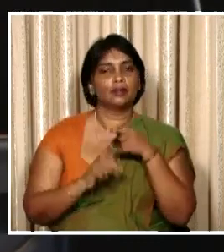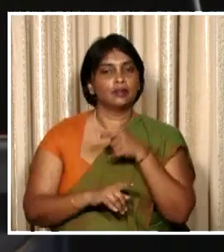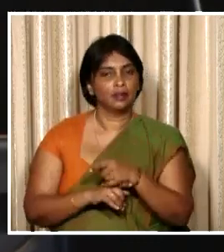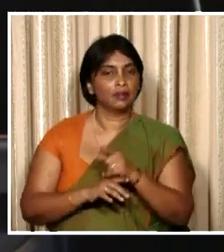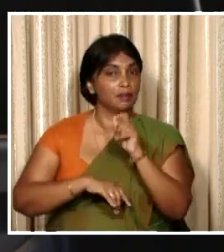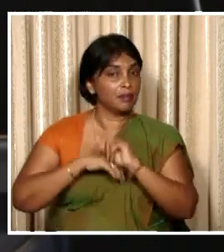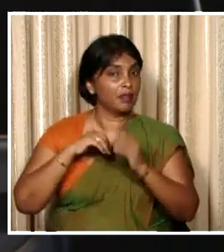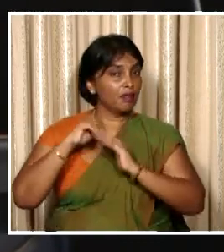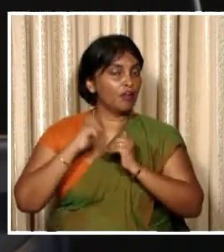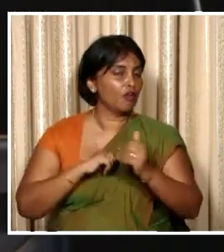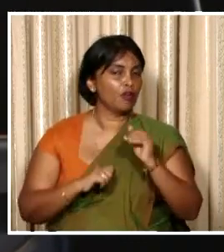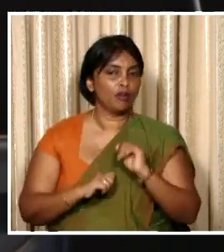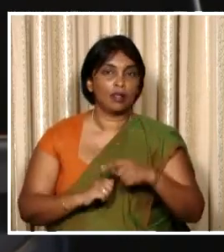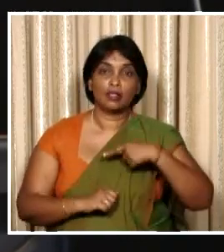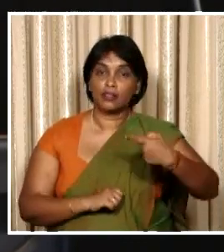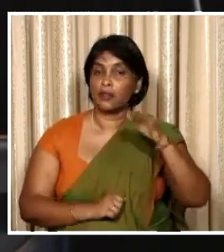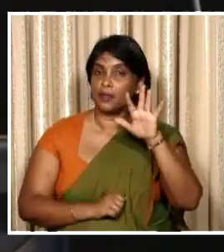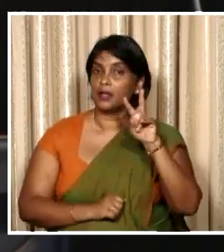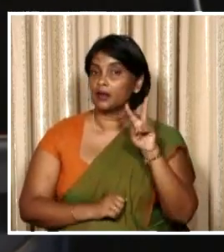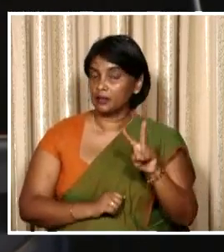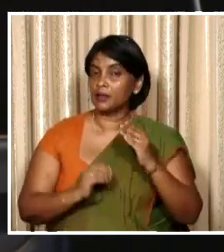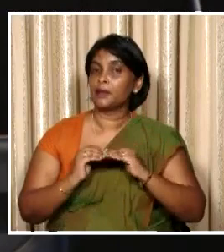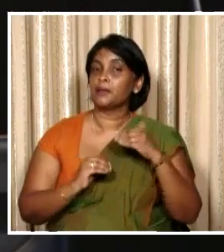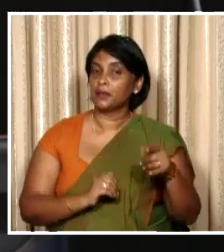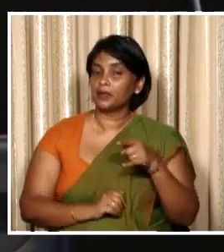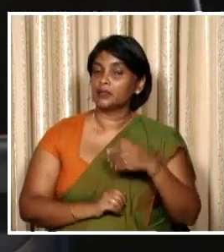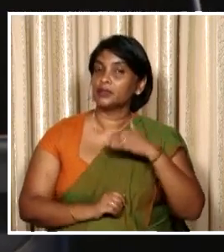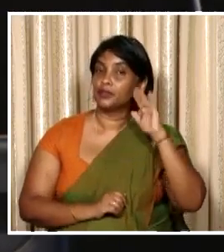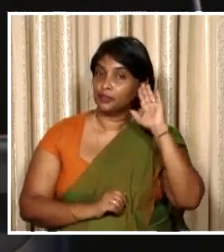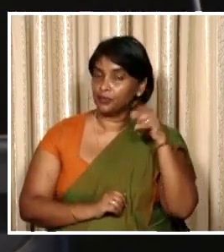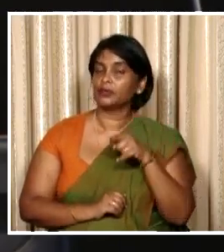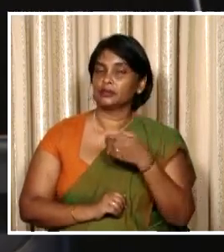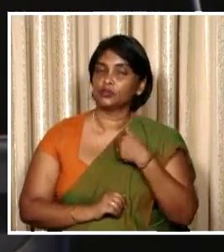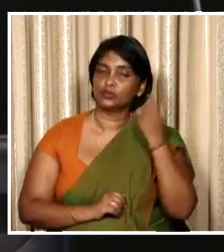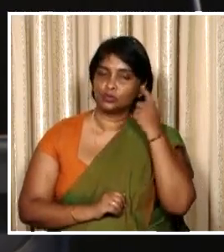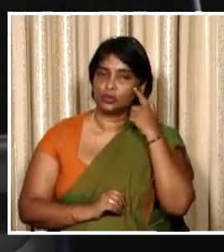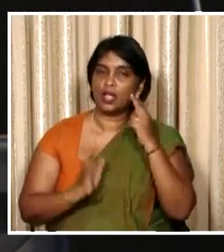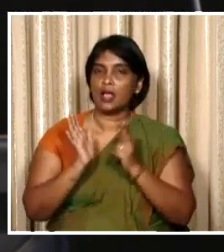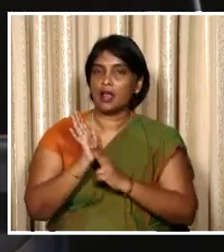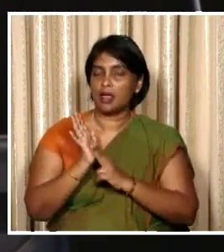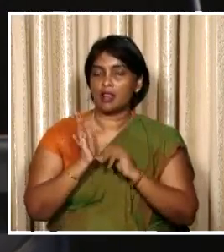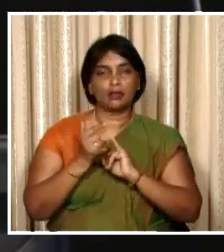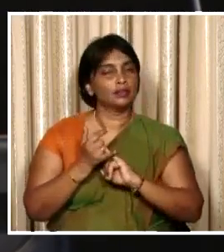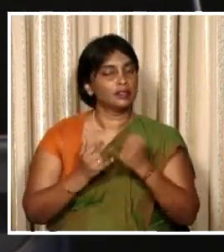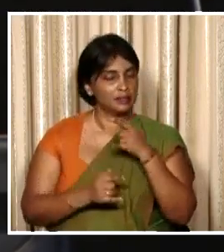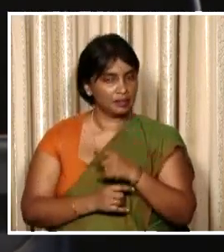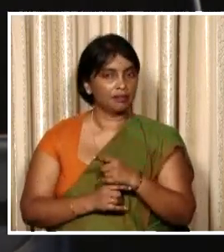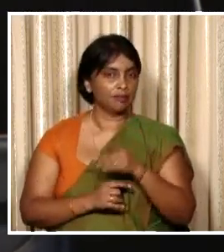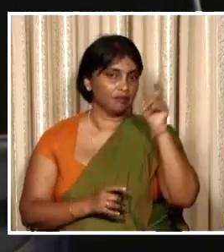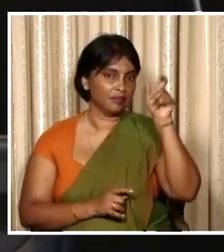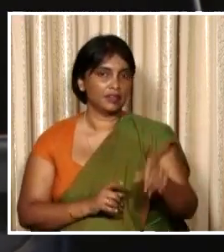කුමන්ත්‍රණය සිදු වුණු ආකාරය. දවස් 52ේ කුමන්ත්‍රණයෙන් පස්සේ විශේෂයෙන්ම අපි දන්නවා නාලක සිල්ල මහත්තයාගේ